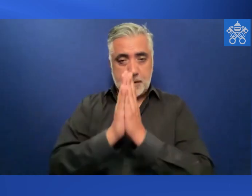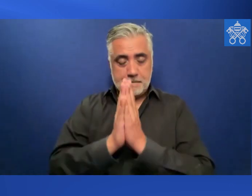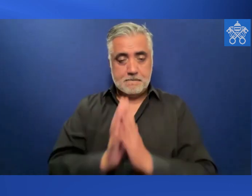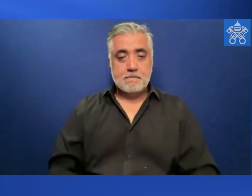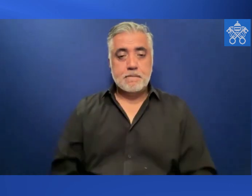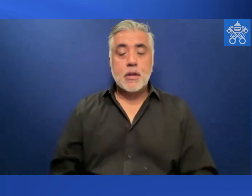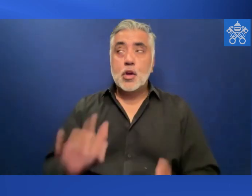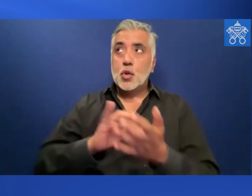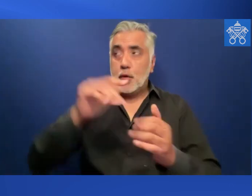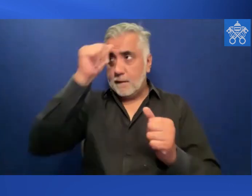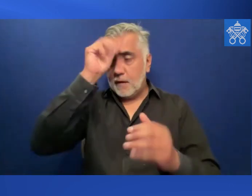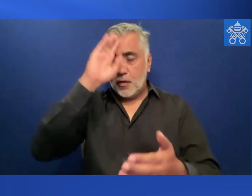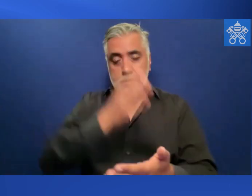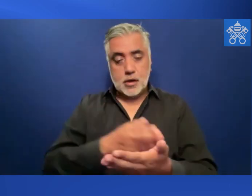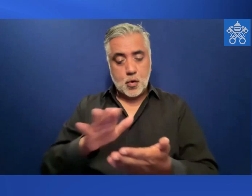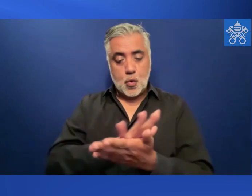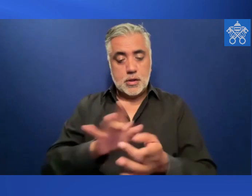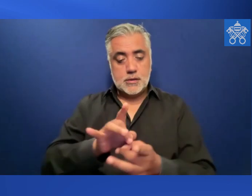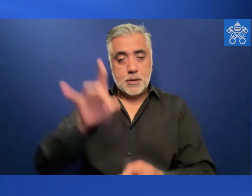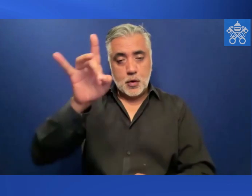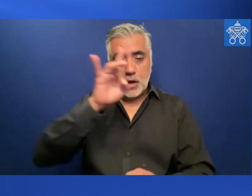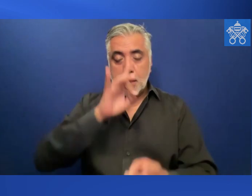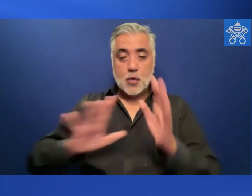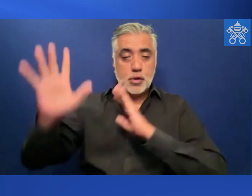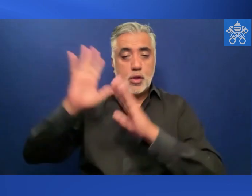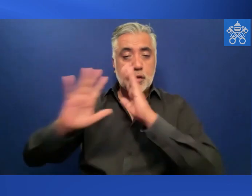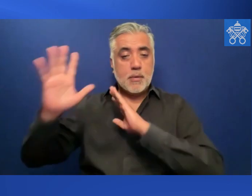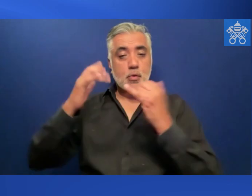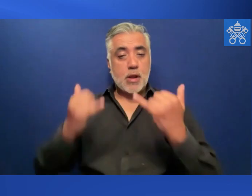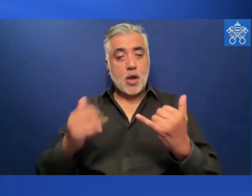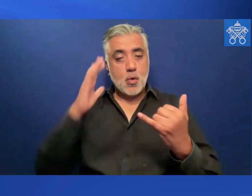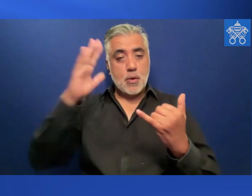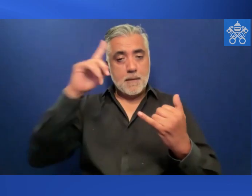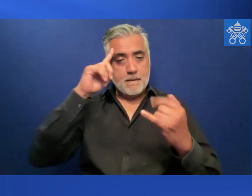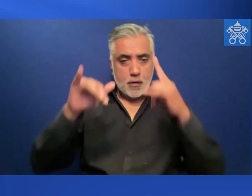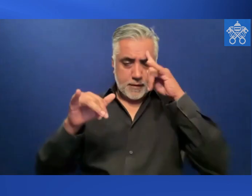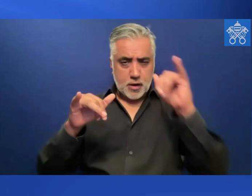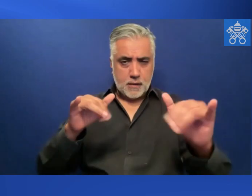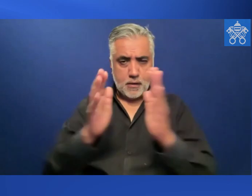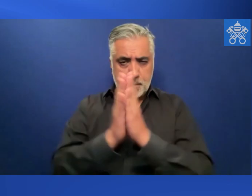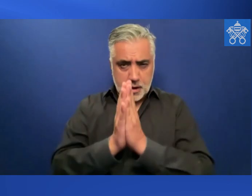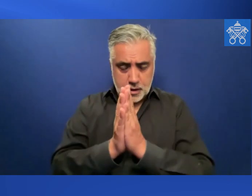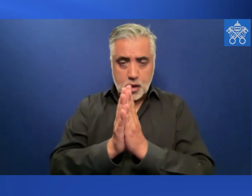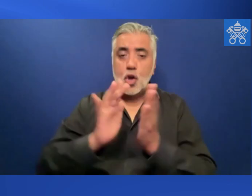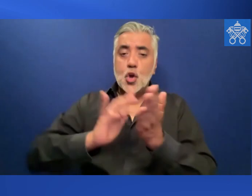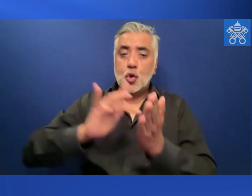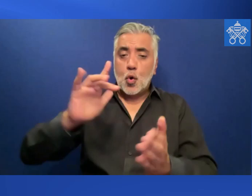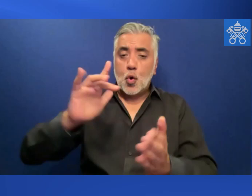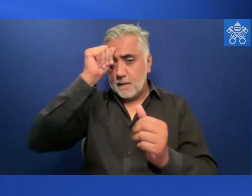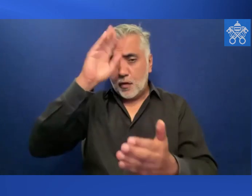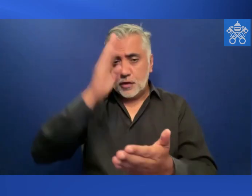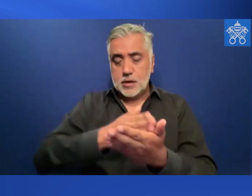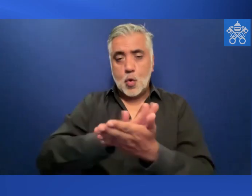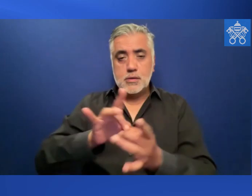semper, et in saecula saeculorum. Amen. Gloria Patri et Filio et Spiritui Sancto. Sicut erat in principio et nunc et